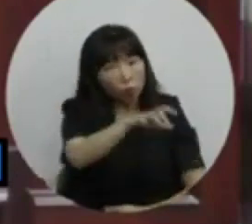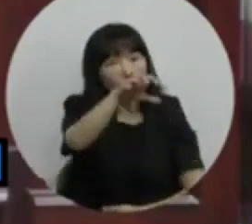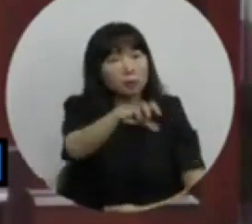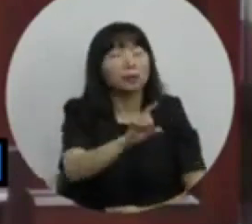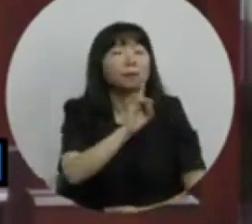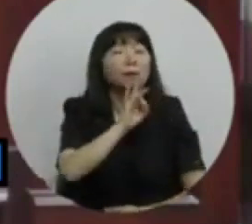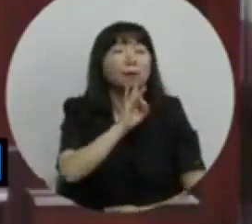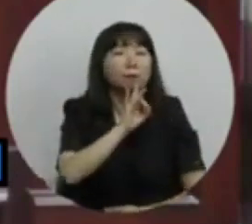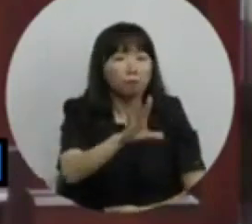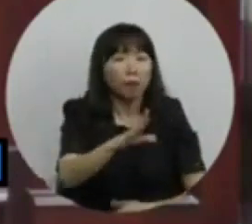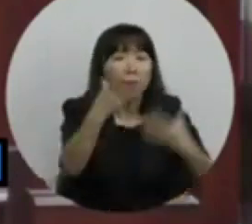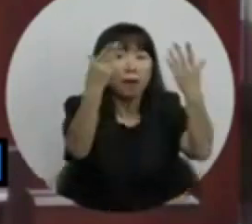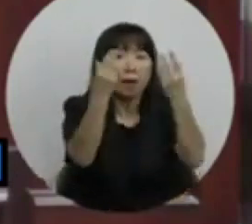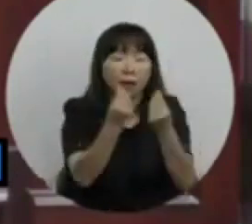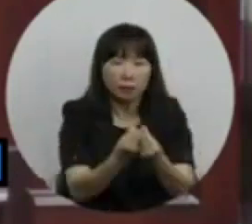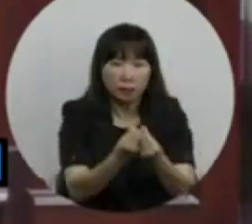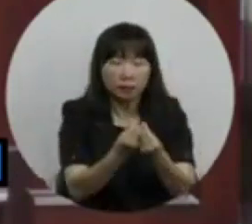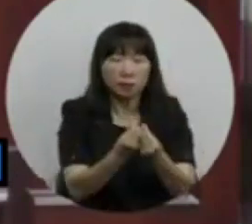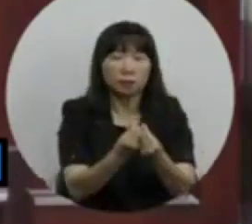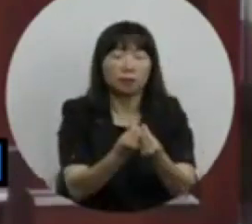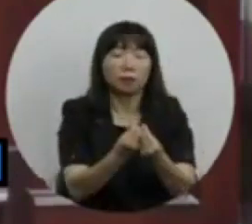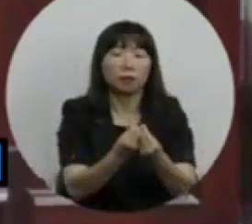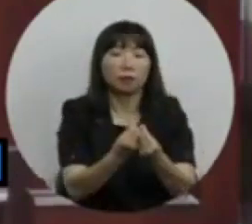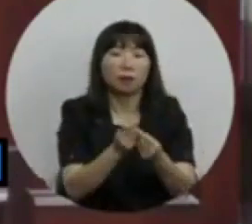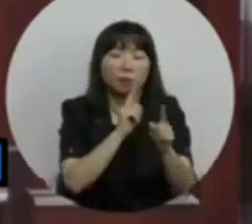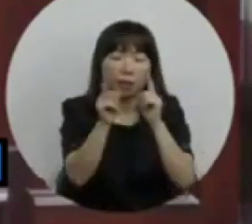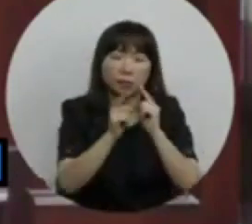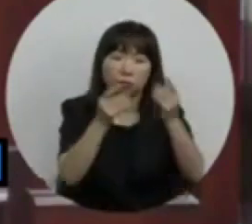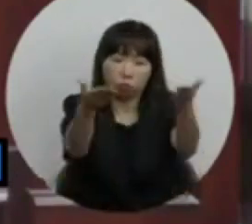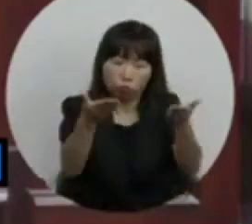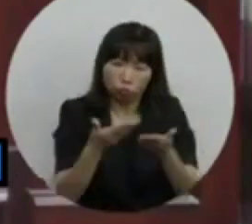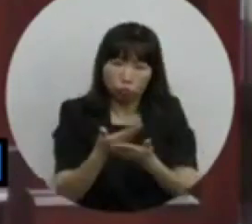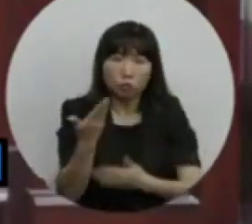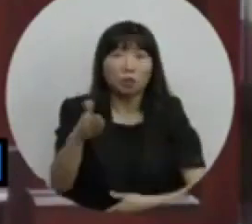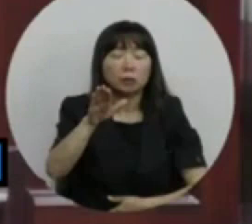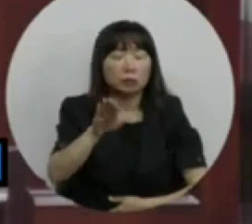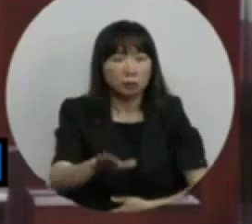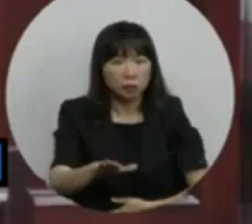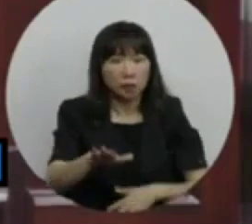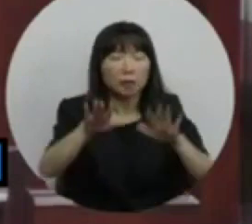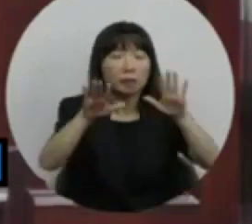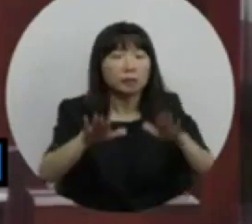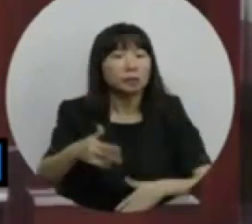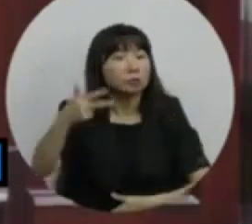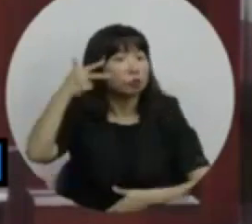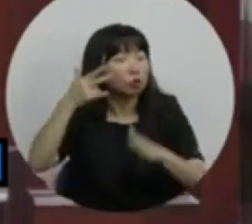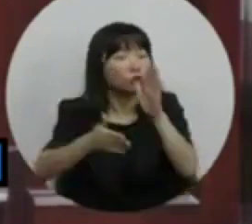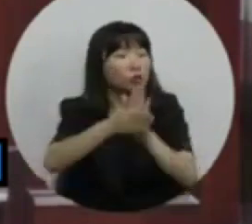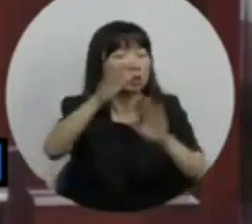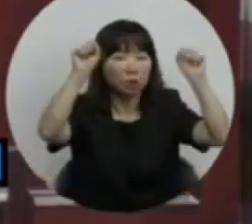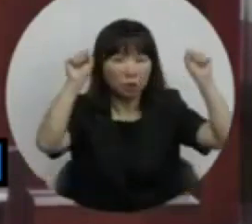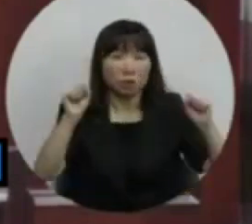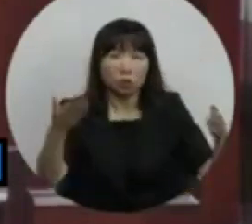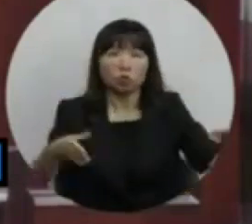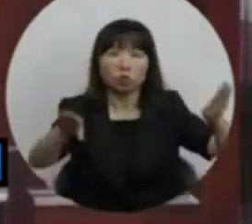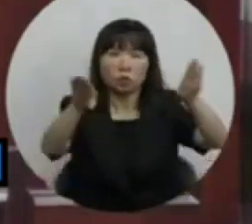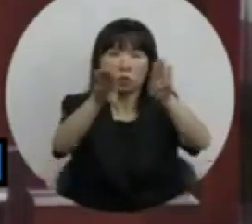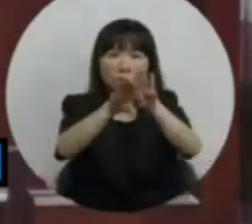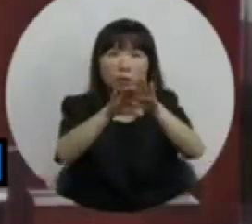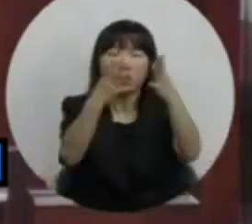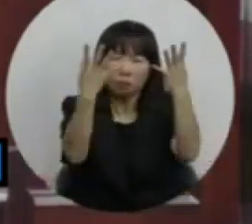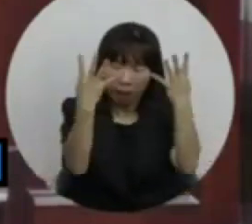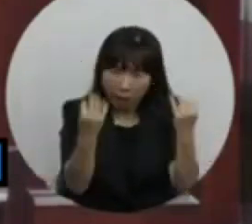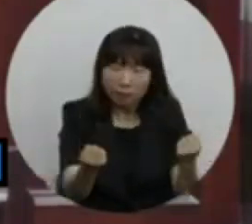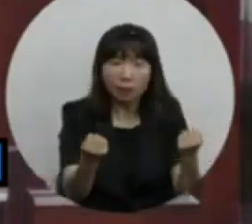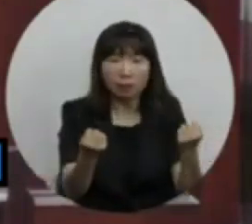파크골프장만 예를 들어서 말씀하셨는데 지금 여주시 체육시설이 엄청 많습니다. 대한민국에도 거의